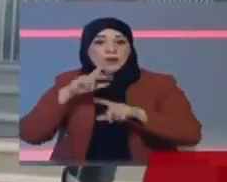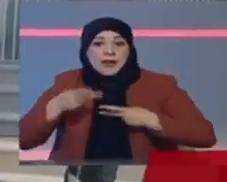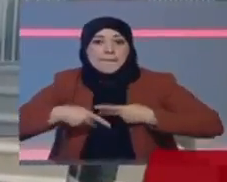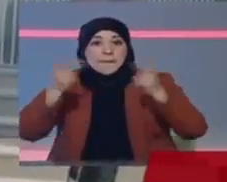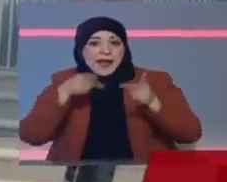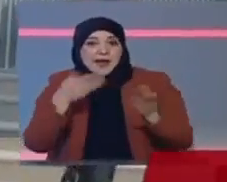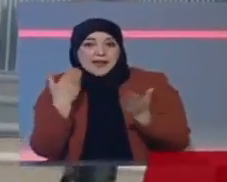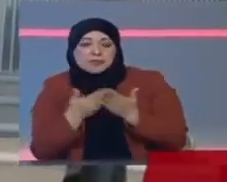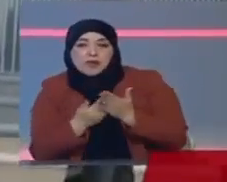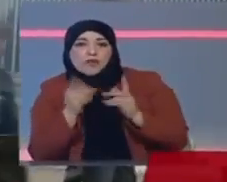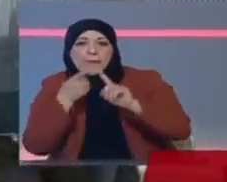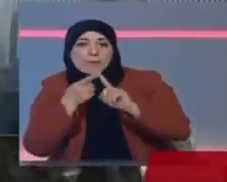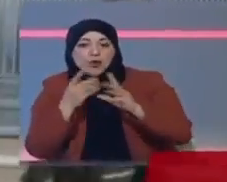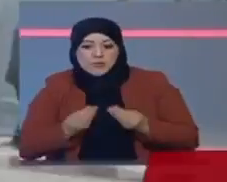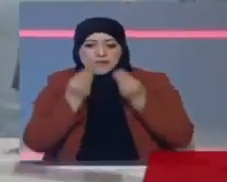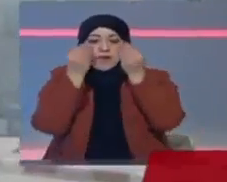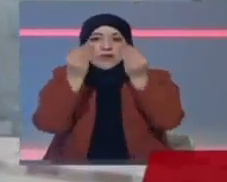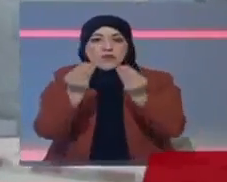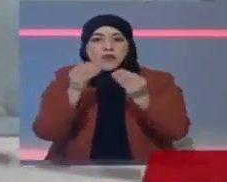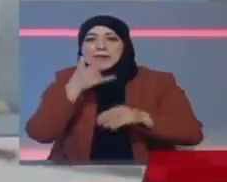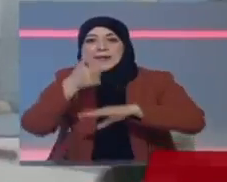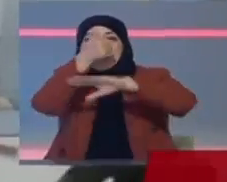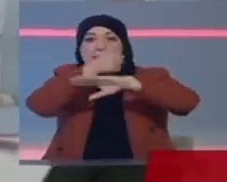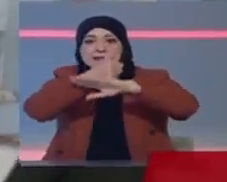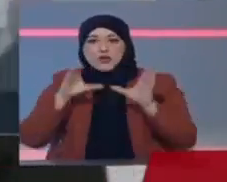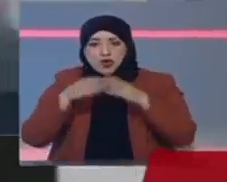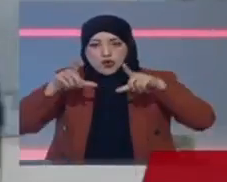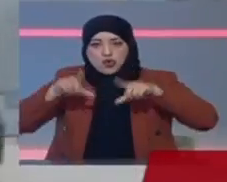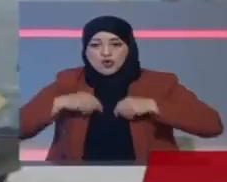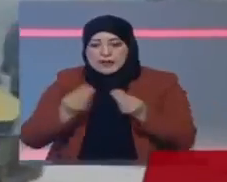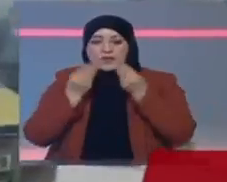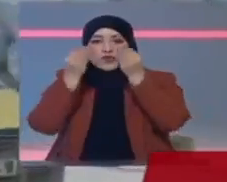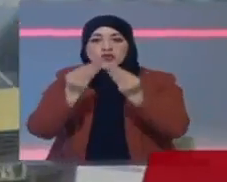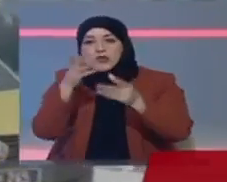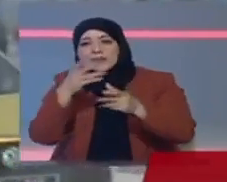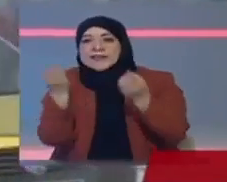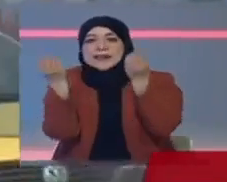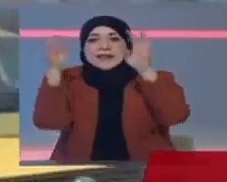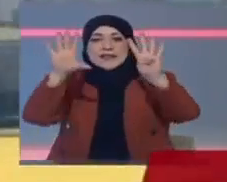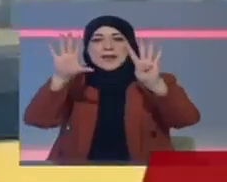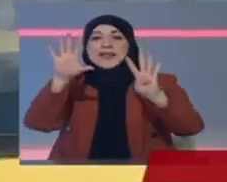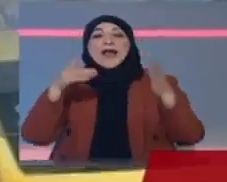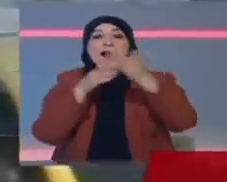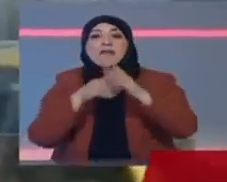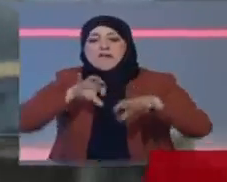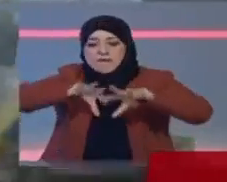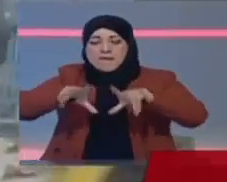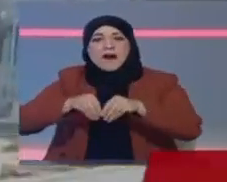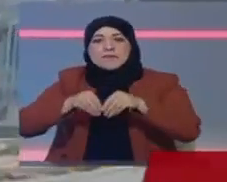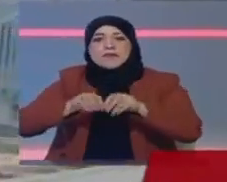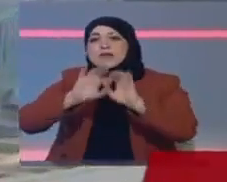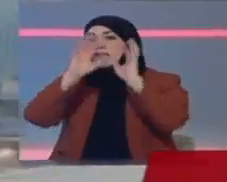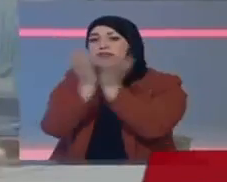المساعدات الاجتماعيه المعلنه عنها من قبل رئيس الحكومه ستشمل حوالي تسعمائه الف عائله باعتمادات جمليه